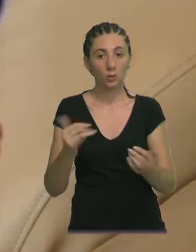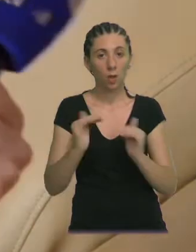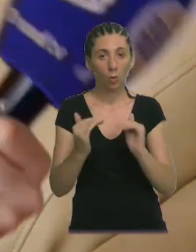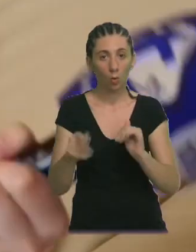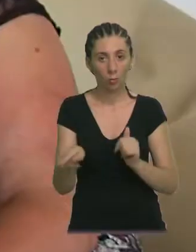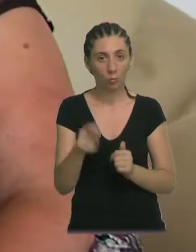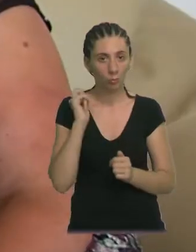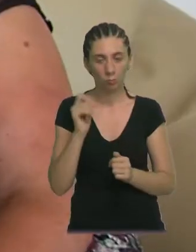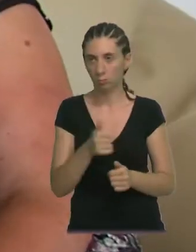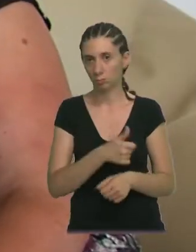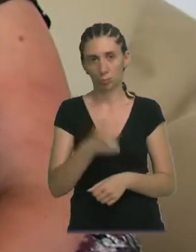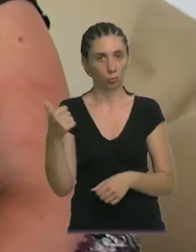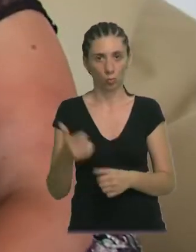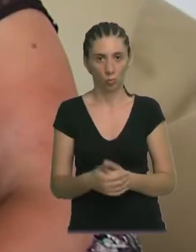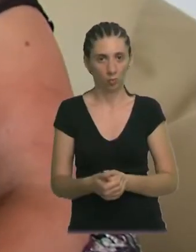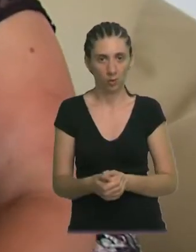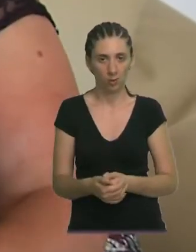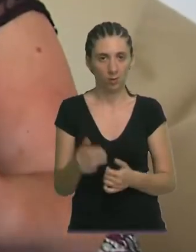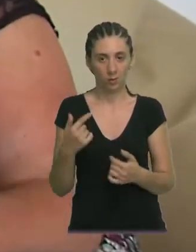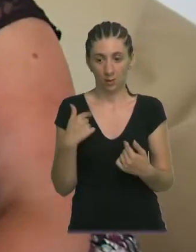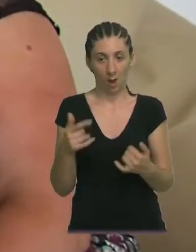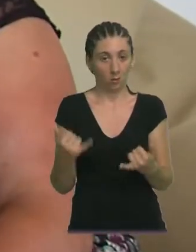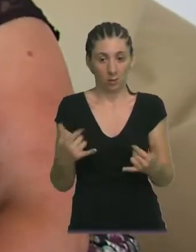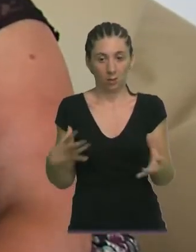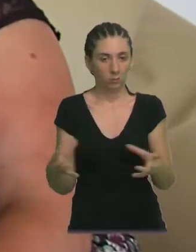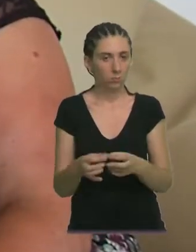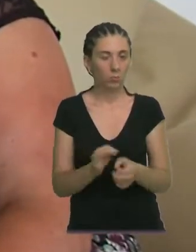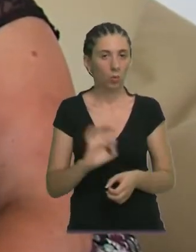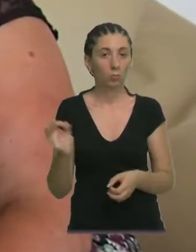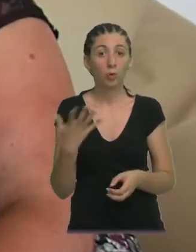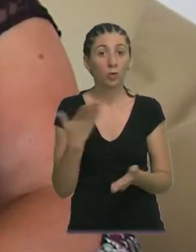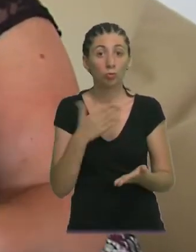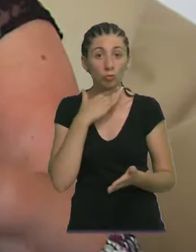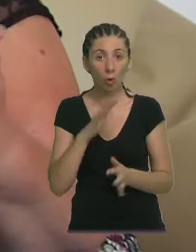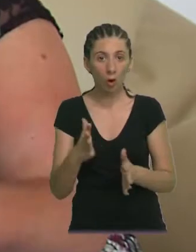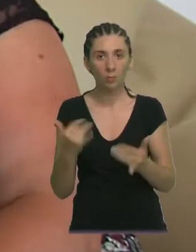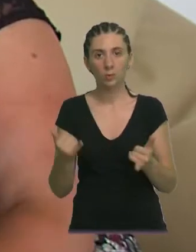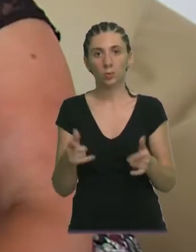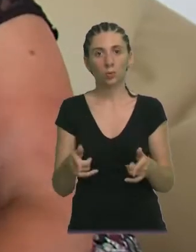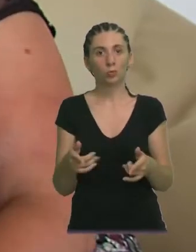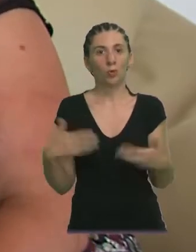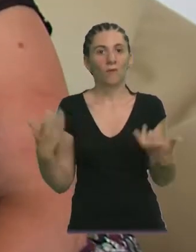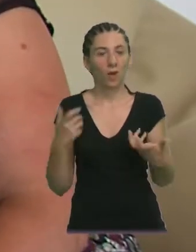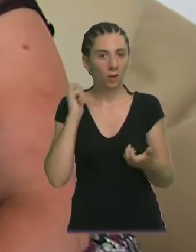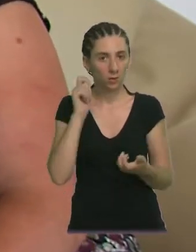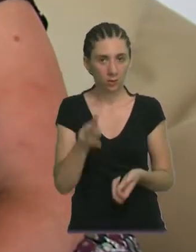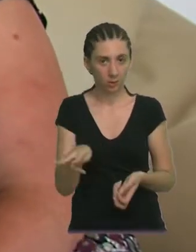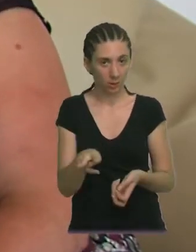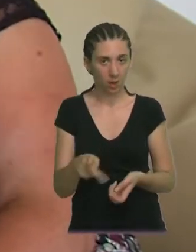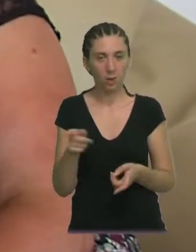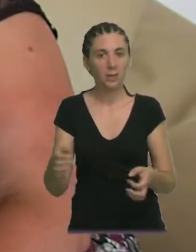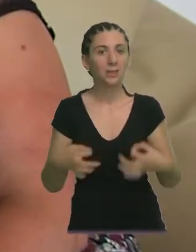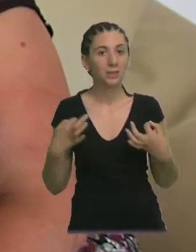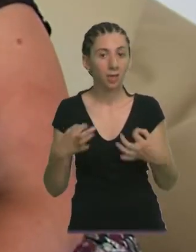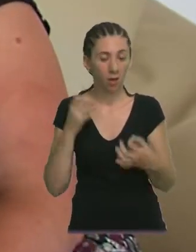odnos s njima? Ma super je nama sada, velim, pogotovo kad nema škole, nama je to sad, velim, to su vesele djevojčice, one